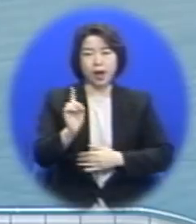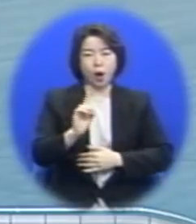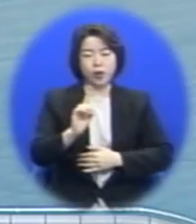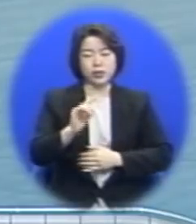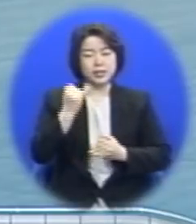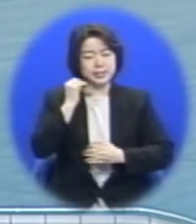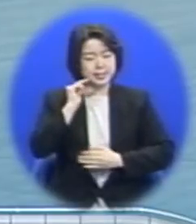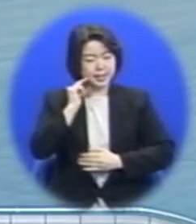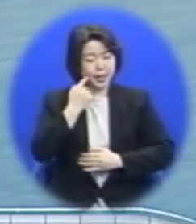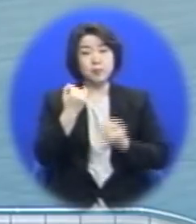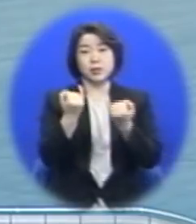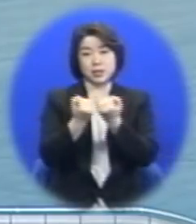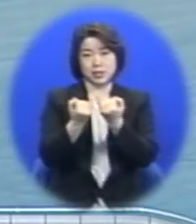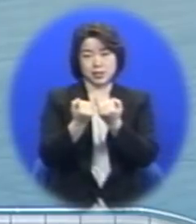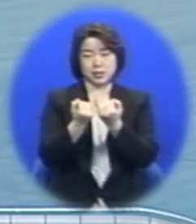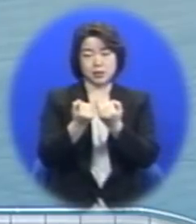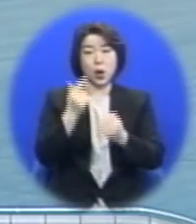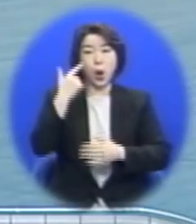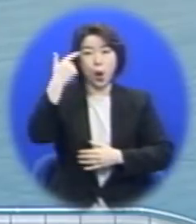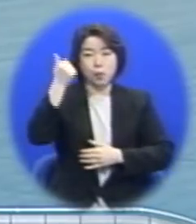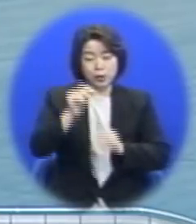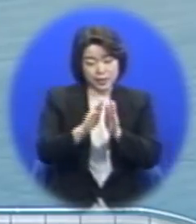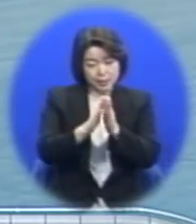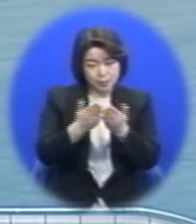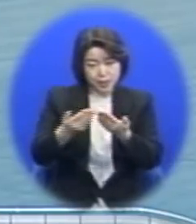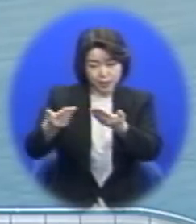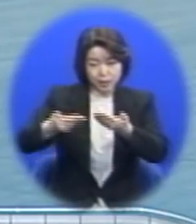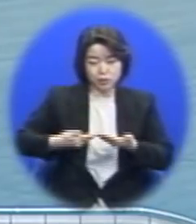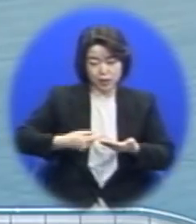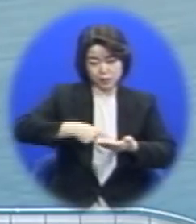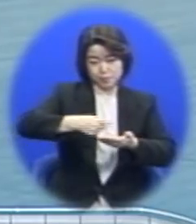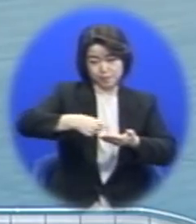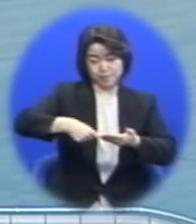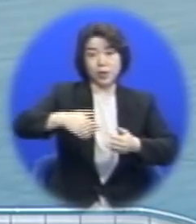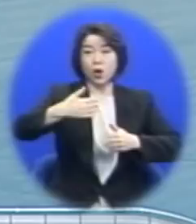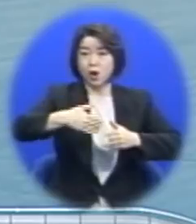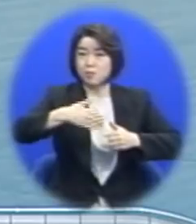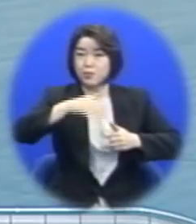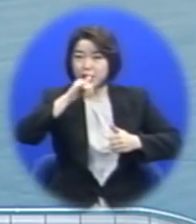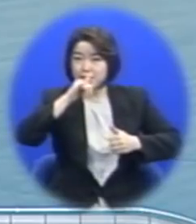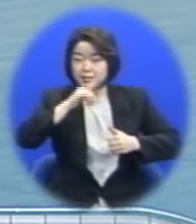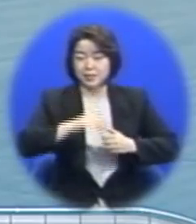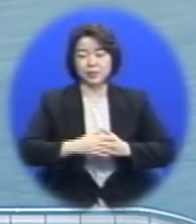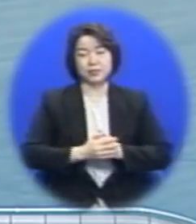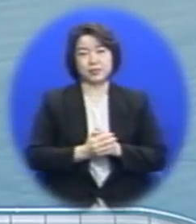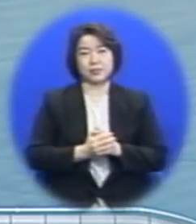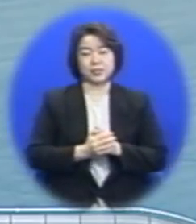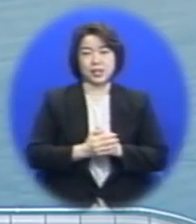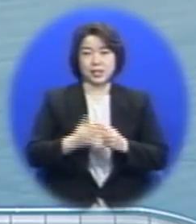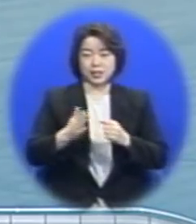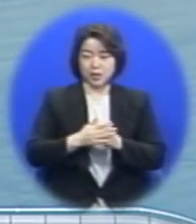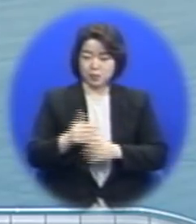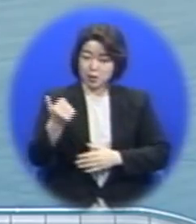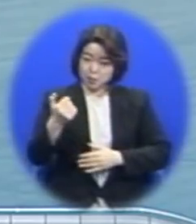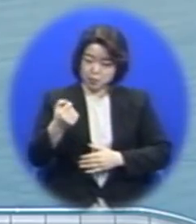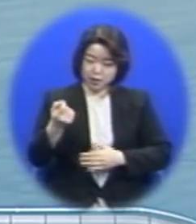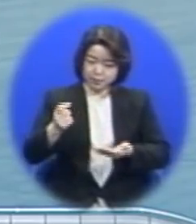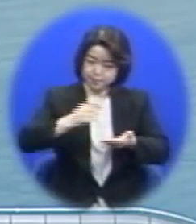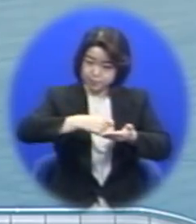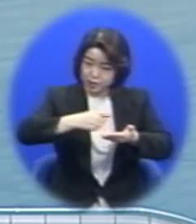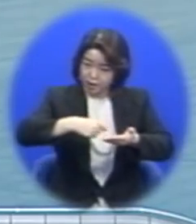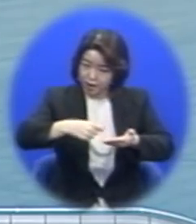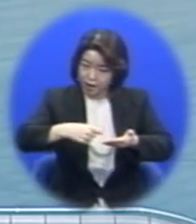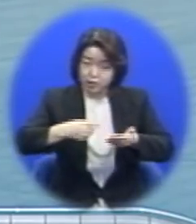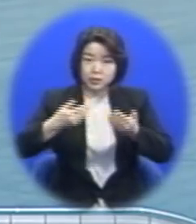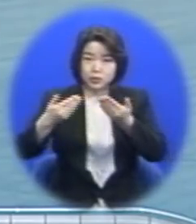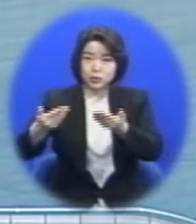여인이 목사님의 책을 들고 와서 사인을 해주기를 부탁을 하더랍니다. 그래서 펜을 꺼내서 사인을 하려고